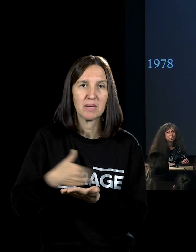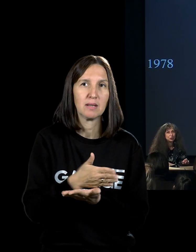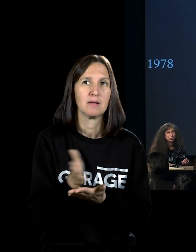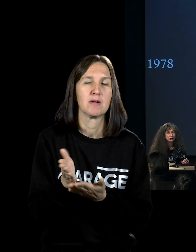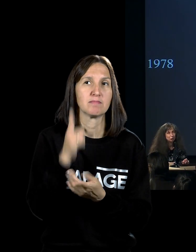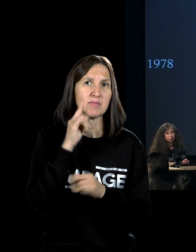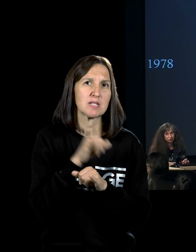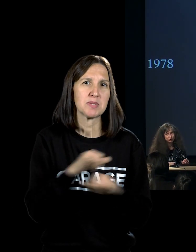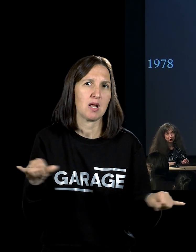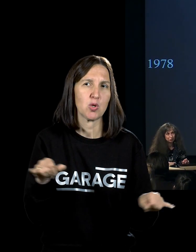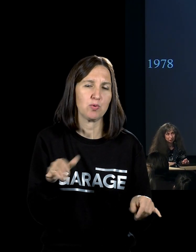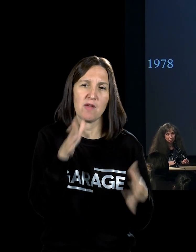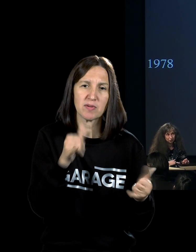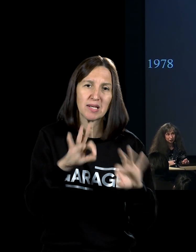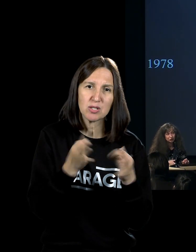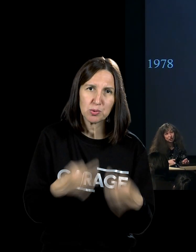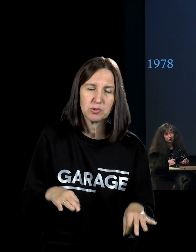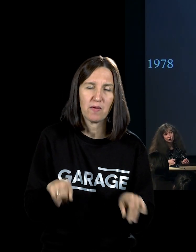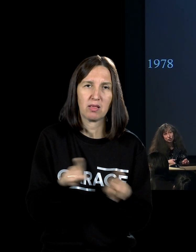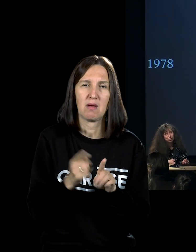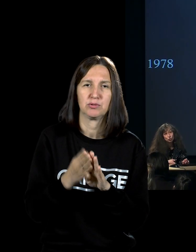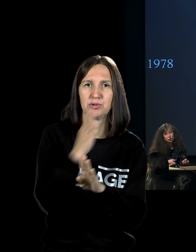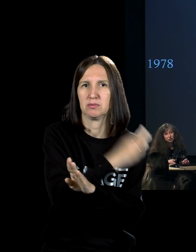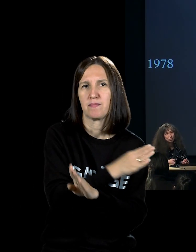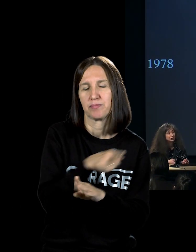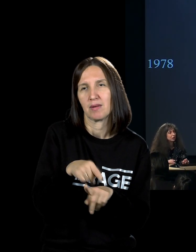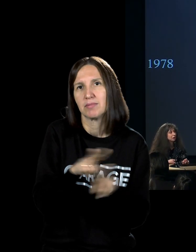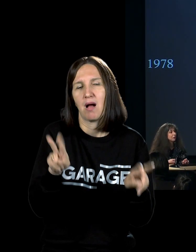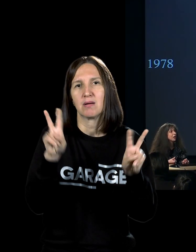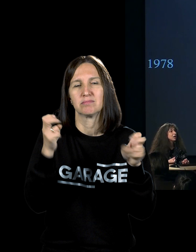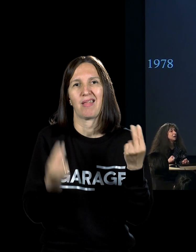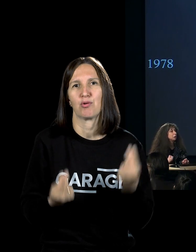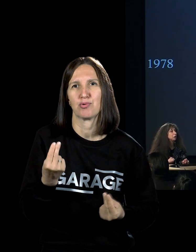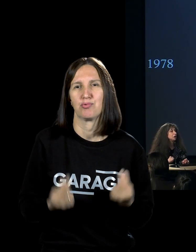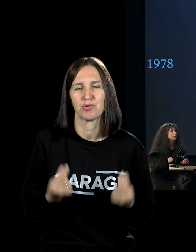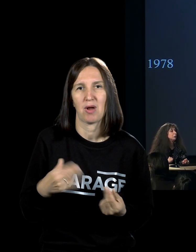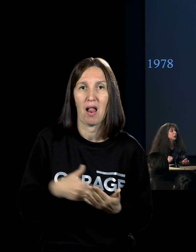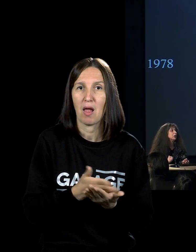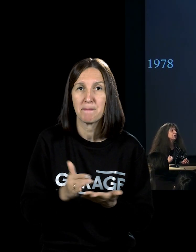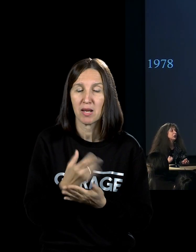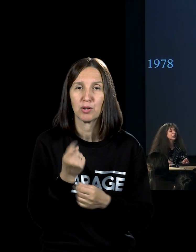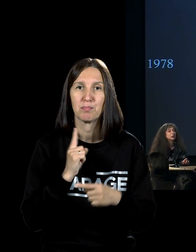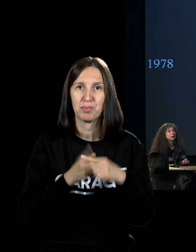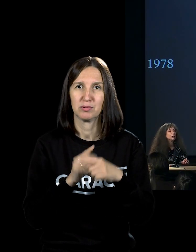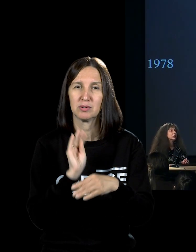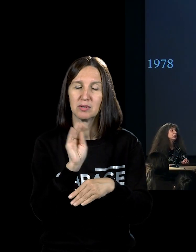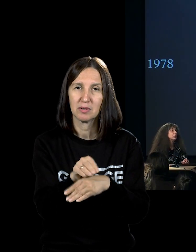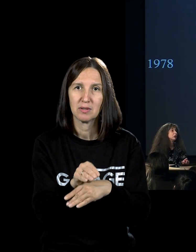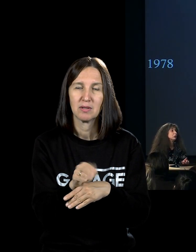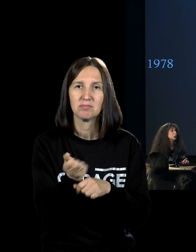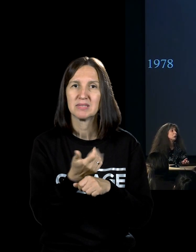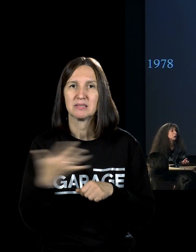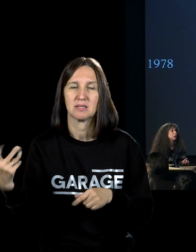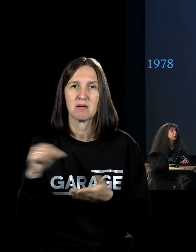достаточно распространенная не только в современном искусстве игрушка, да, пространство, в качестве дополнения возникает вот такая